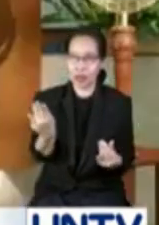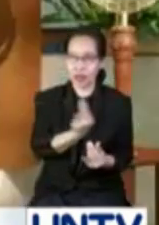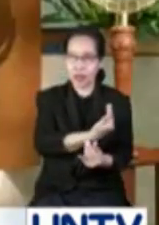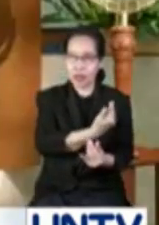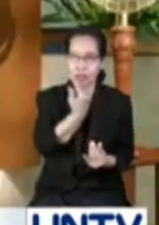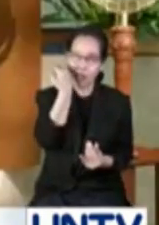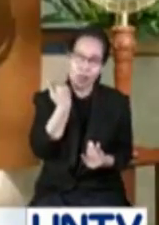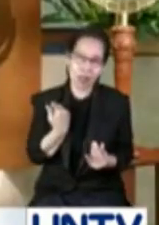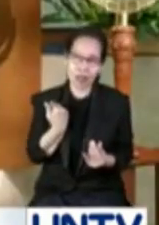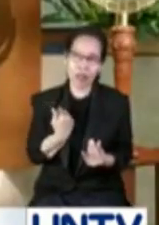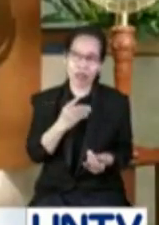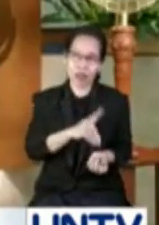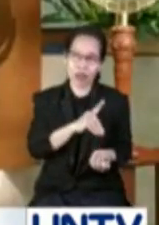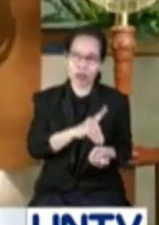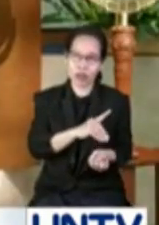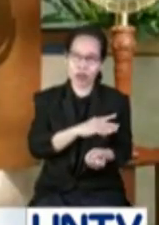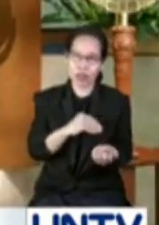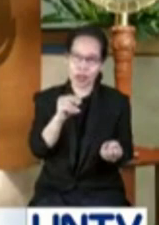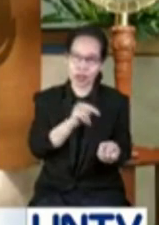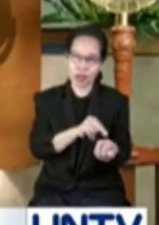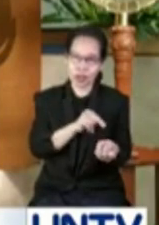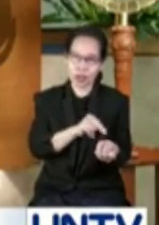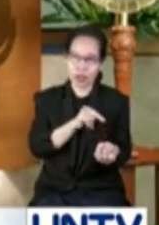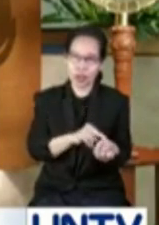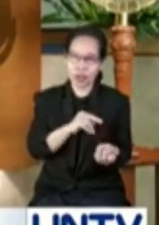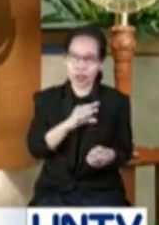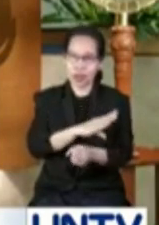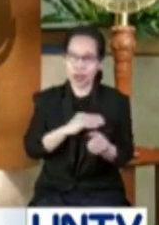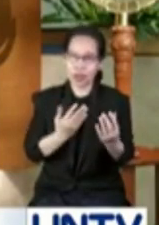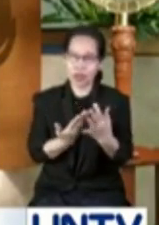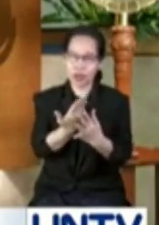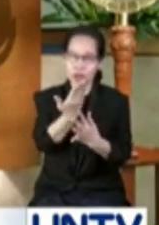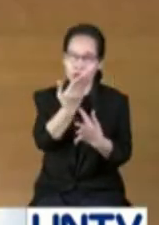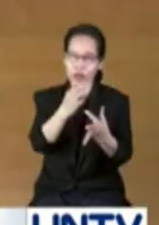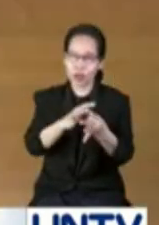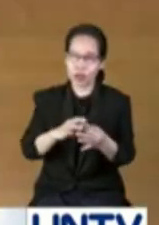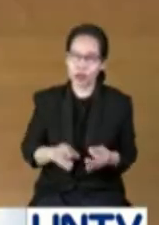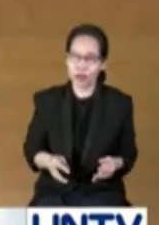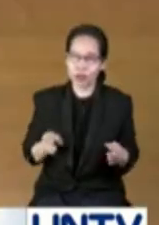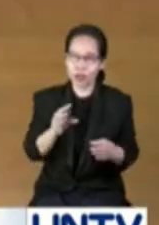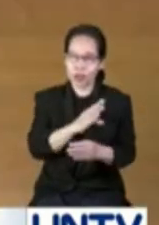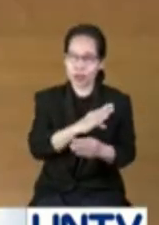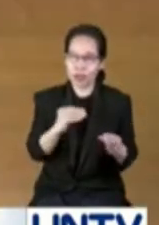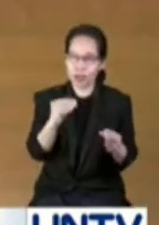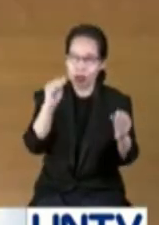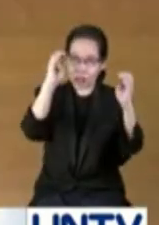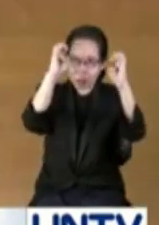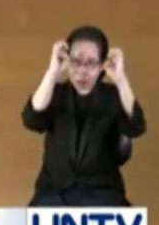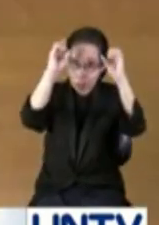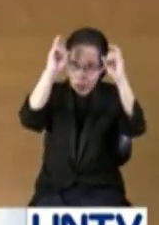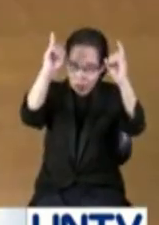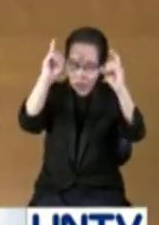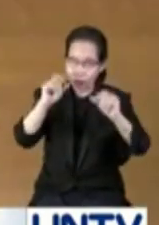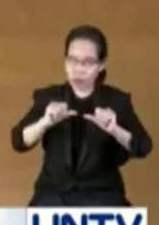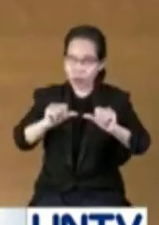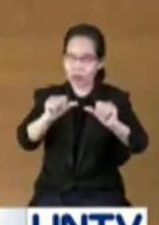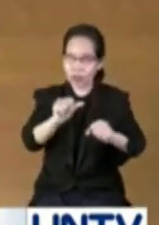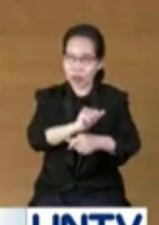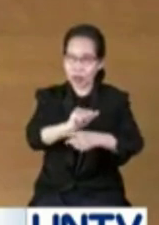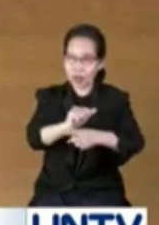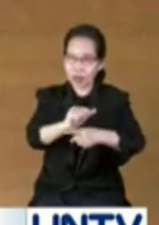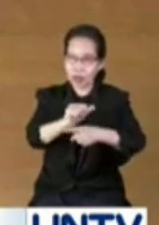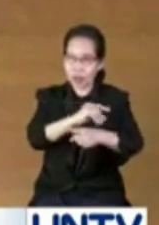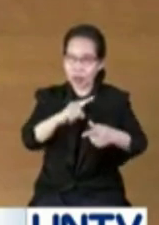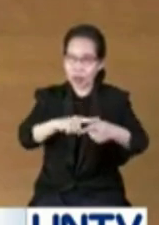doktor at mga nurse sa pamamagitan ng mga reforma sa edukasyon, patuloy na pagsasanay at paniniguro